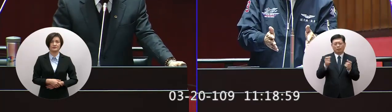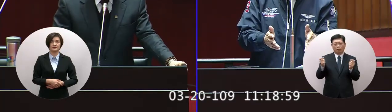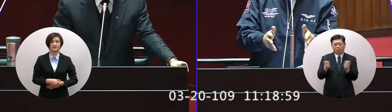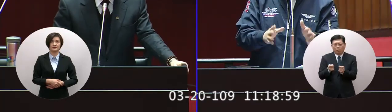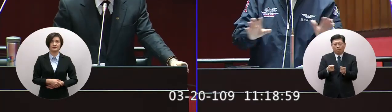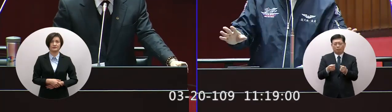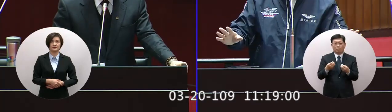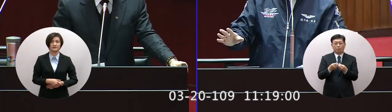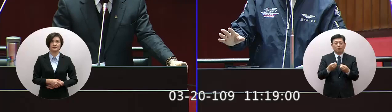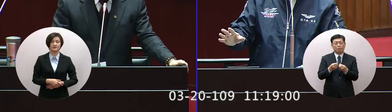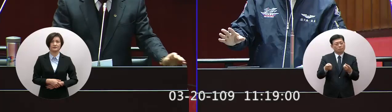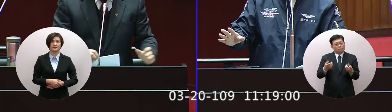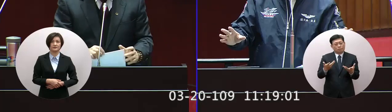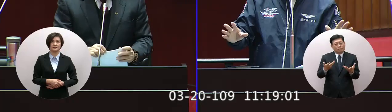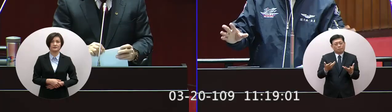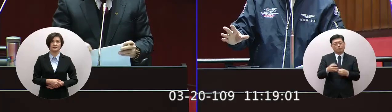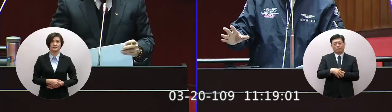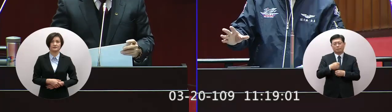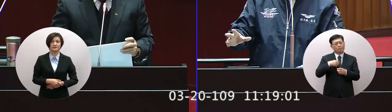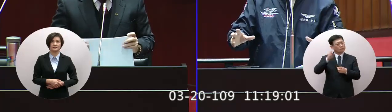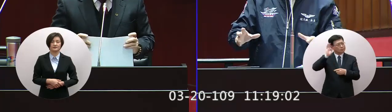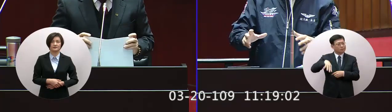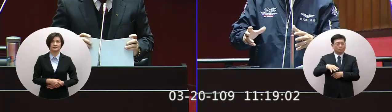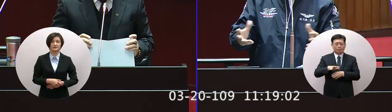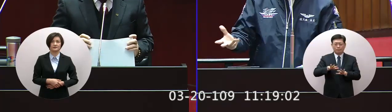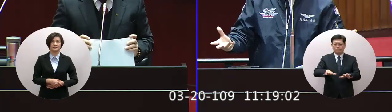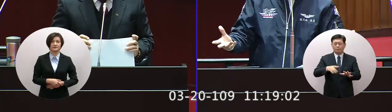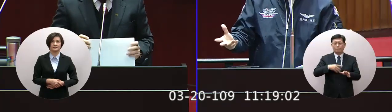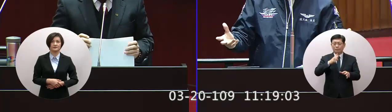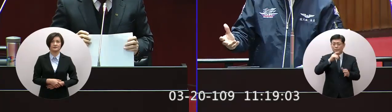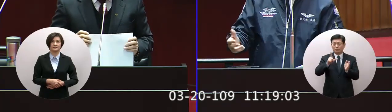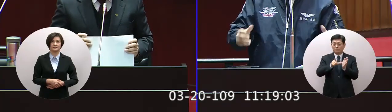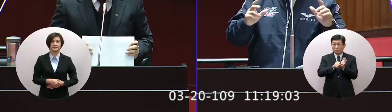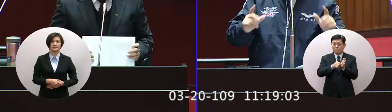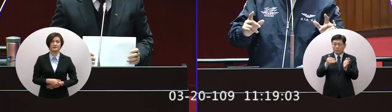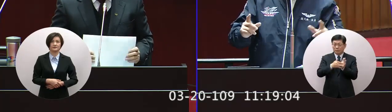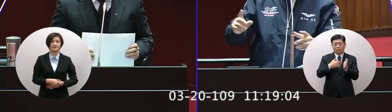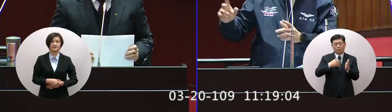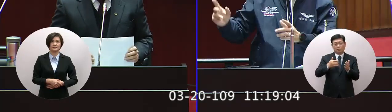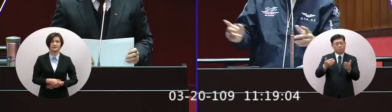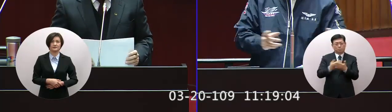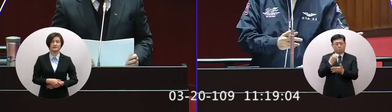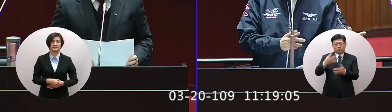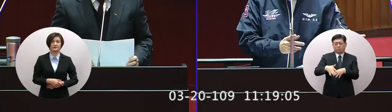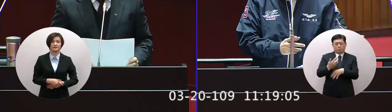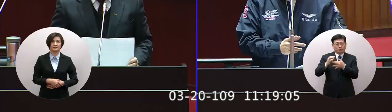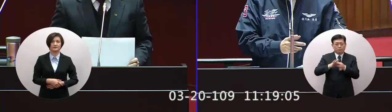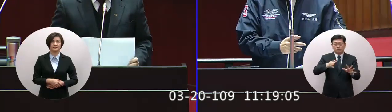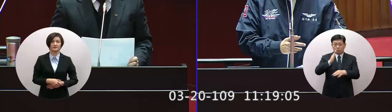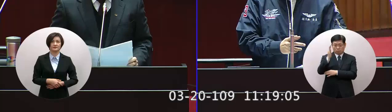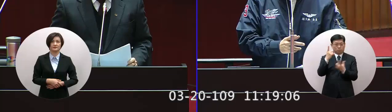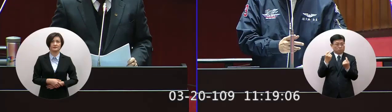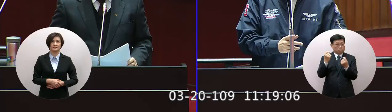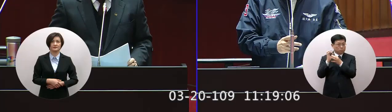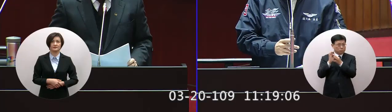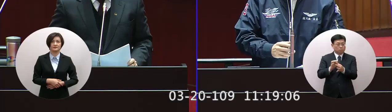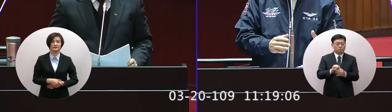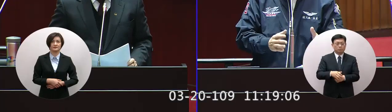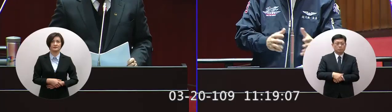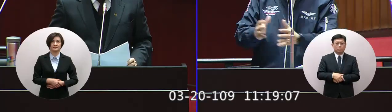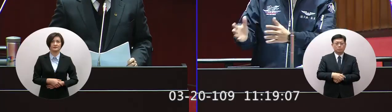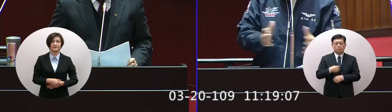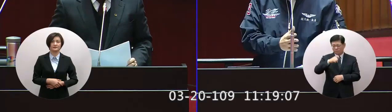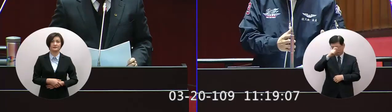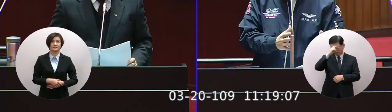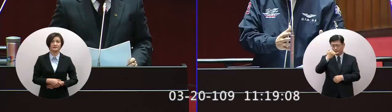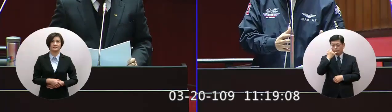缩，好，所以 OK 这一点我们不在意哈，虽然我们已经届期不连续，但没有关系，因为政府是一体，我们还是延续执政嘛，所